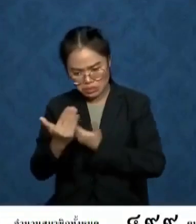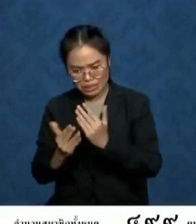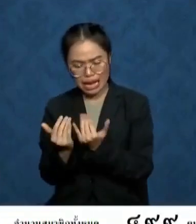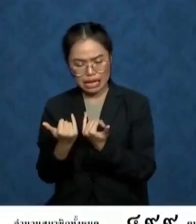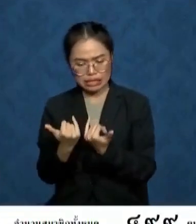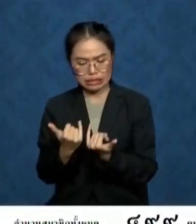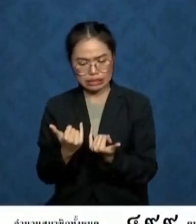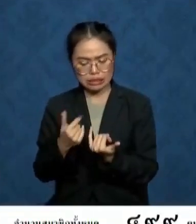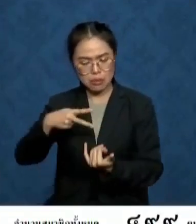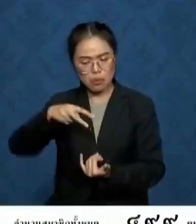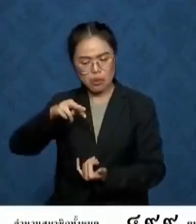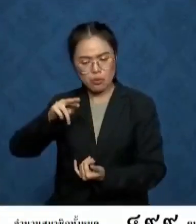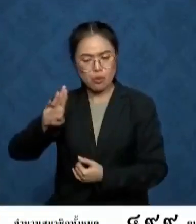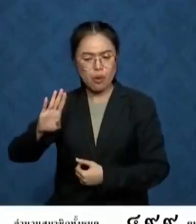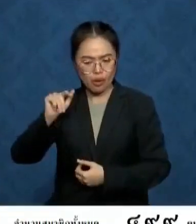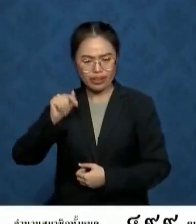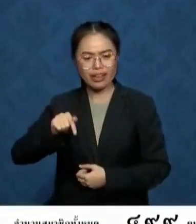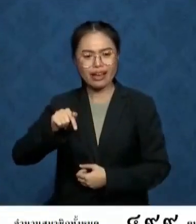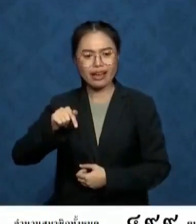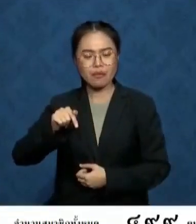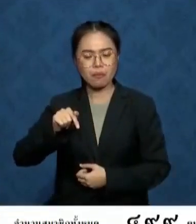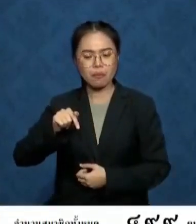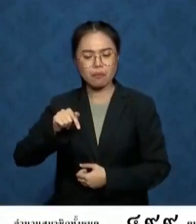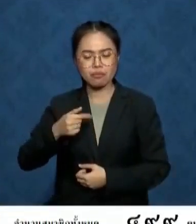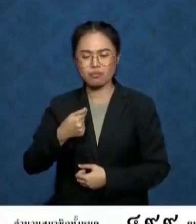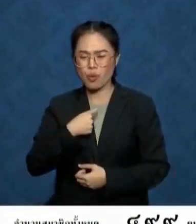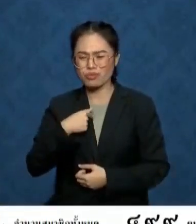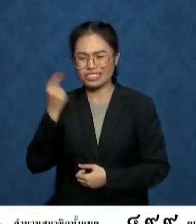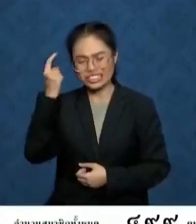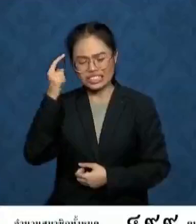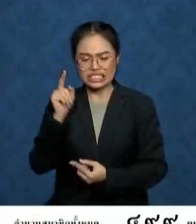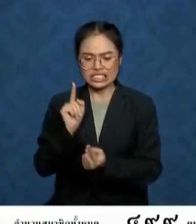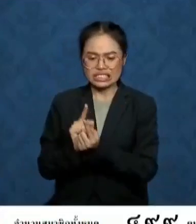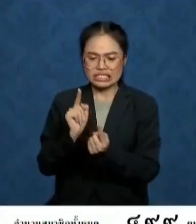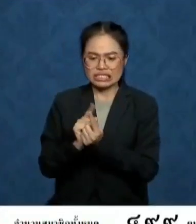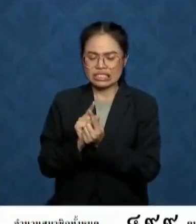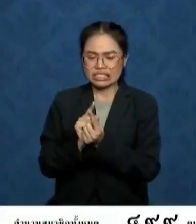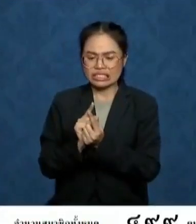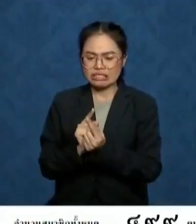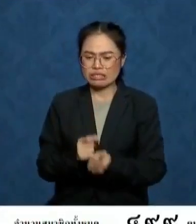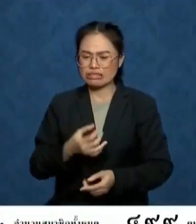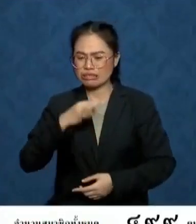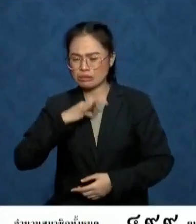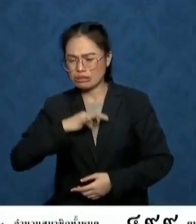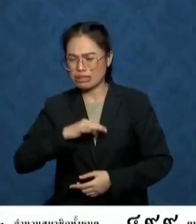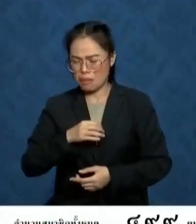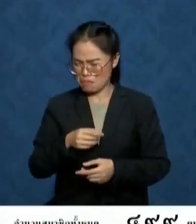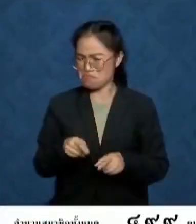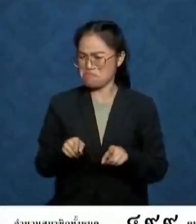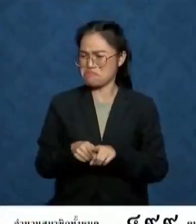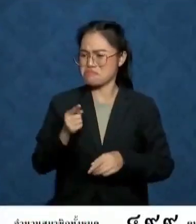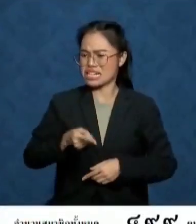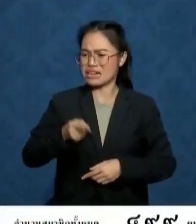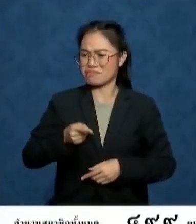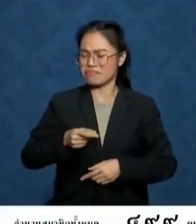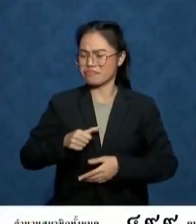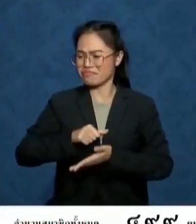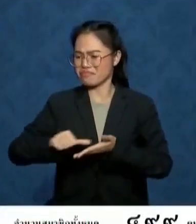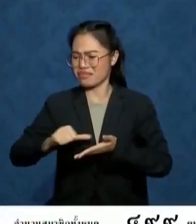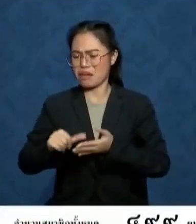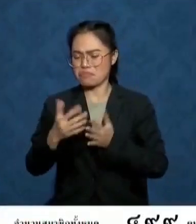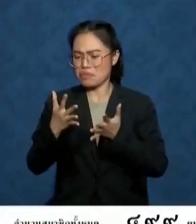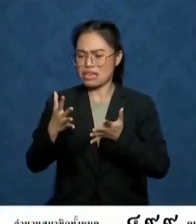อยู่เนี่ยพบว่ามันแทบจะไม่ได้มีการเปลี่ยนแปลงไปเลยอย่างมี